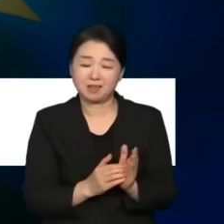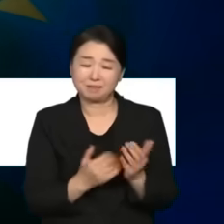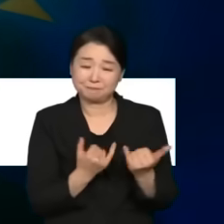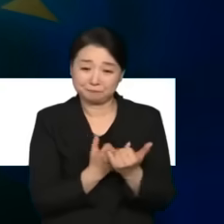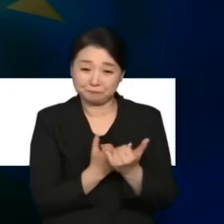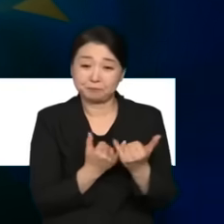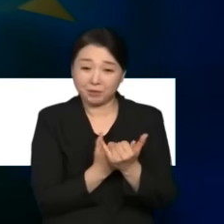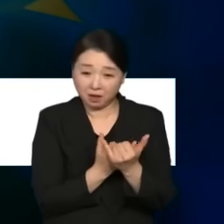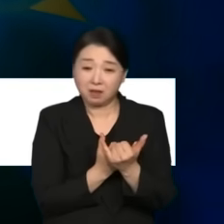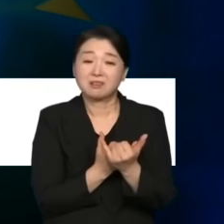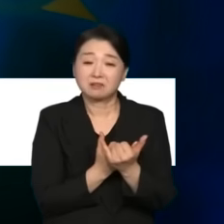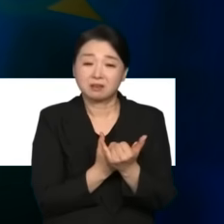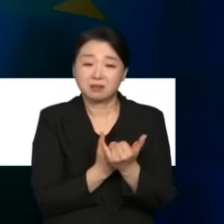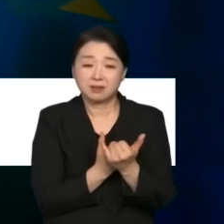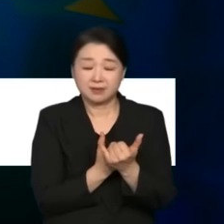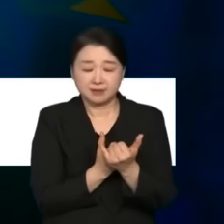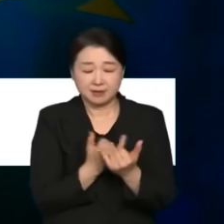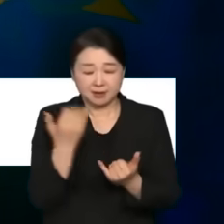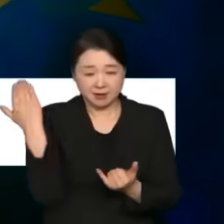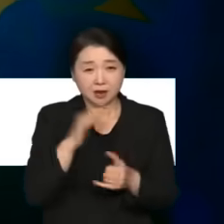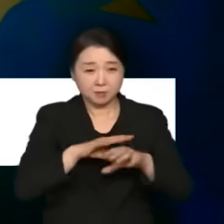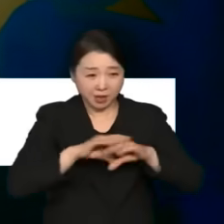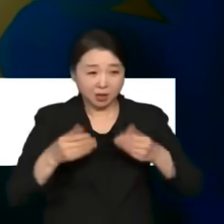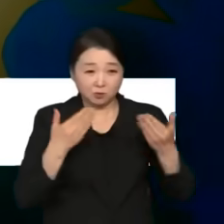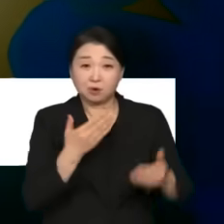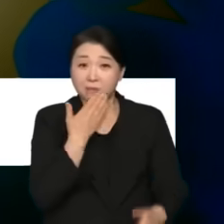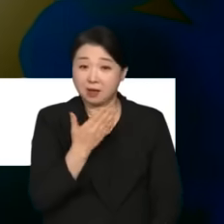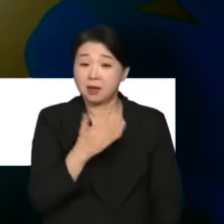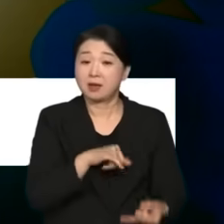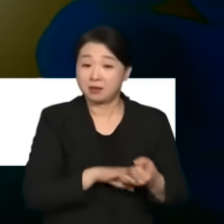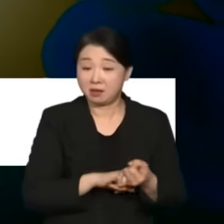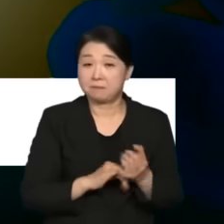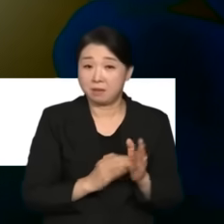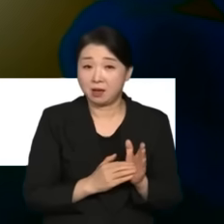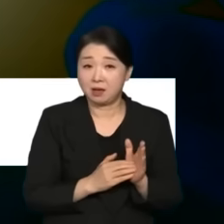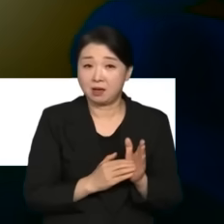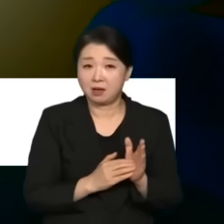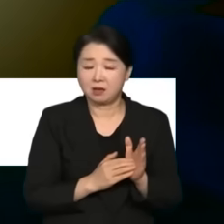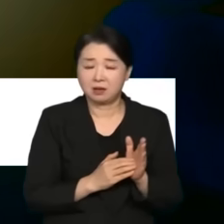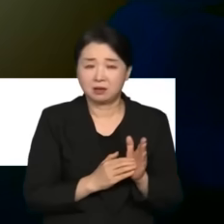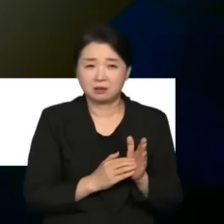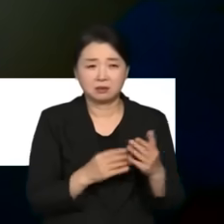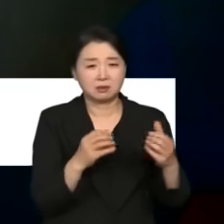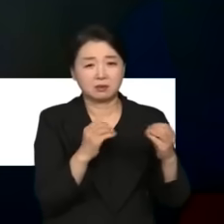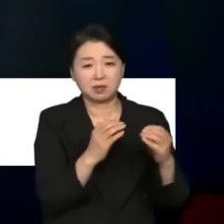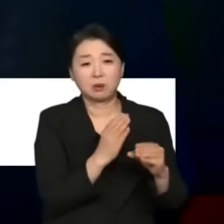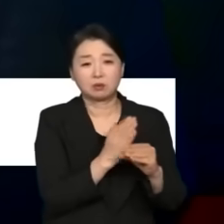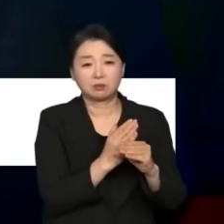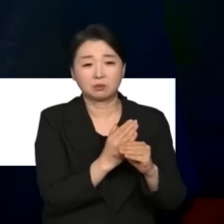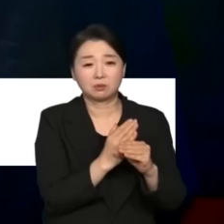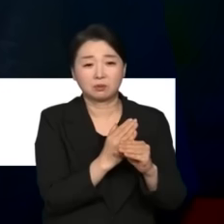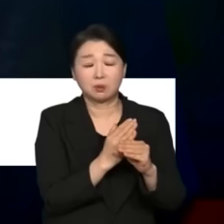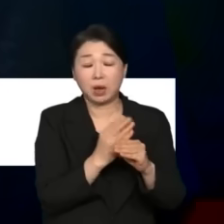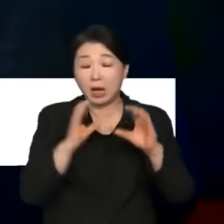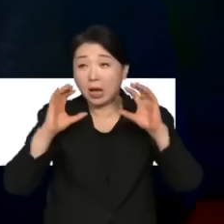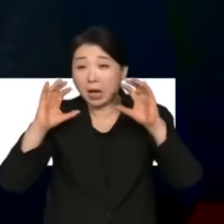해결을 해 드릴 수 있다음 그 정도 얘기를 하고 있는데 애가